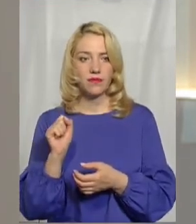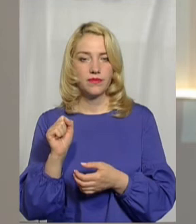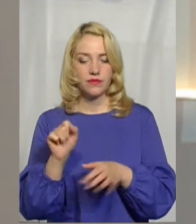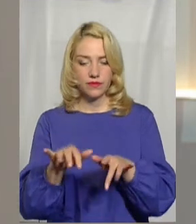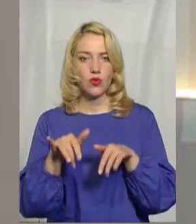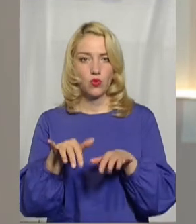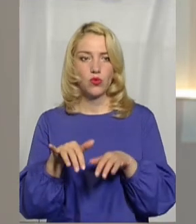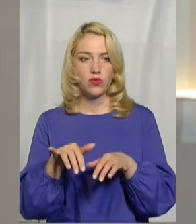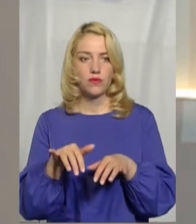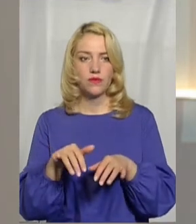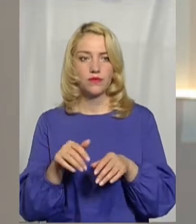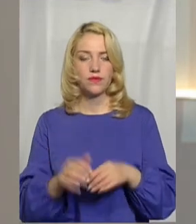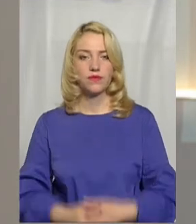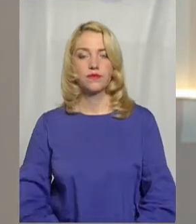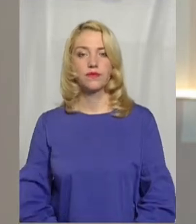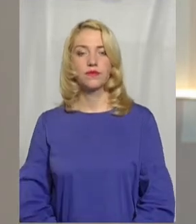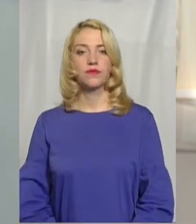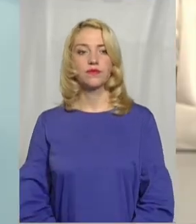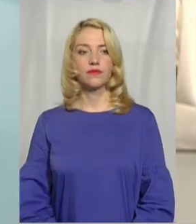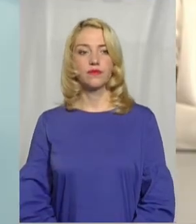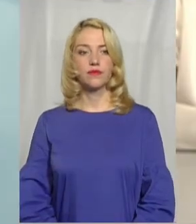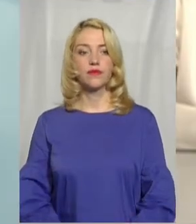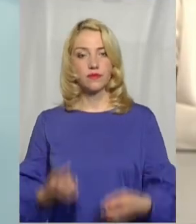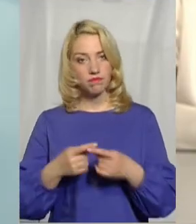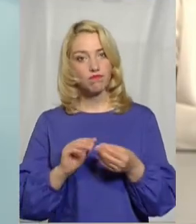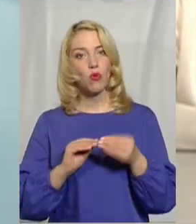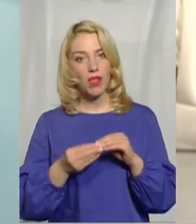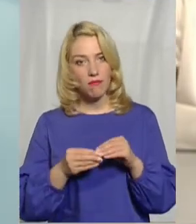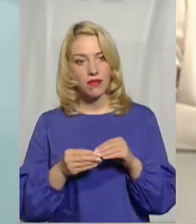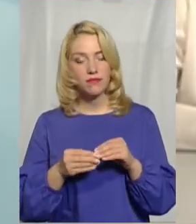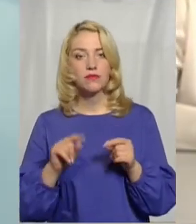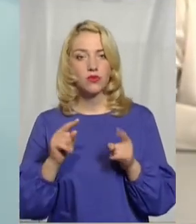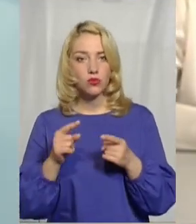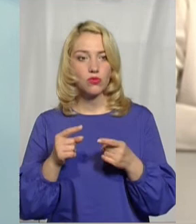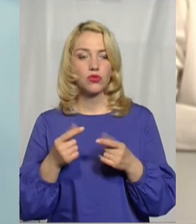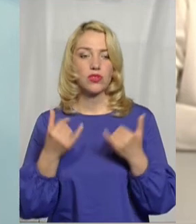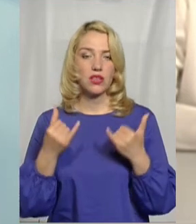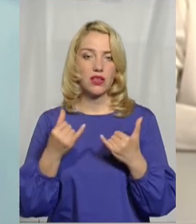в цифровій формі, оцифровані? Ну, це також проблема, і на даний час також